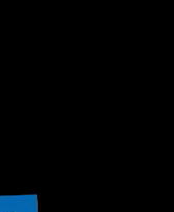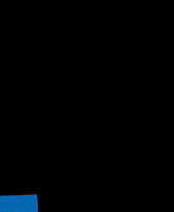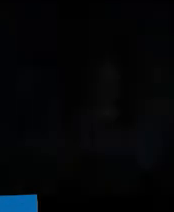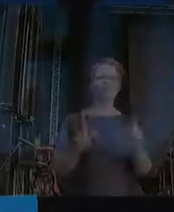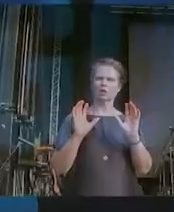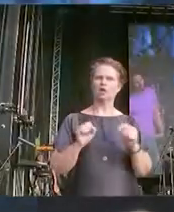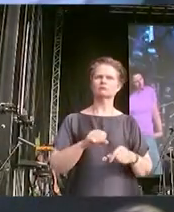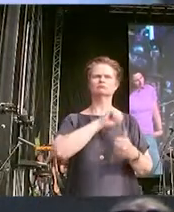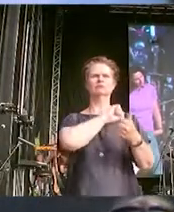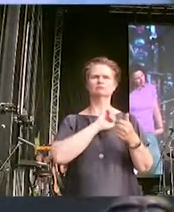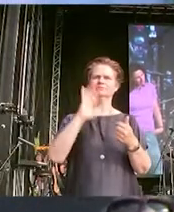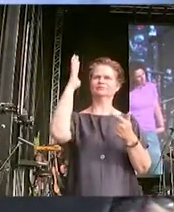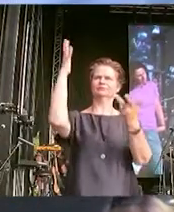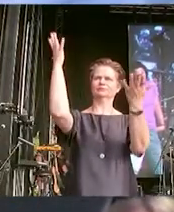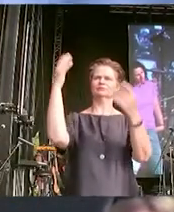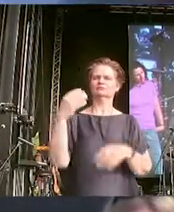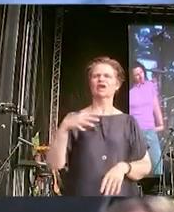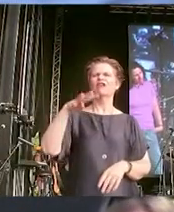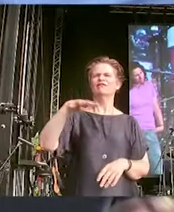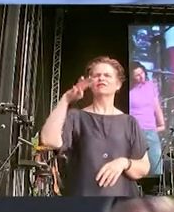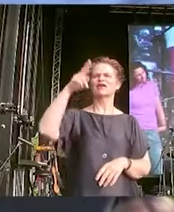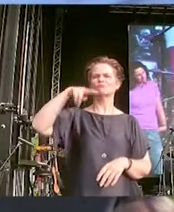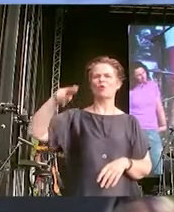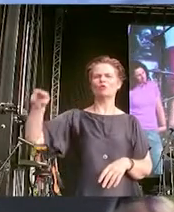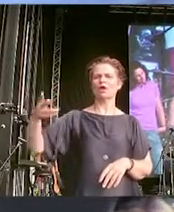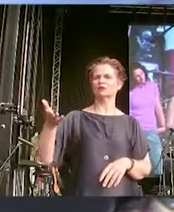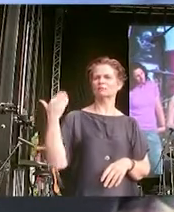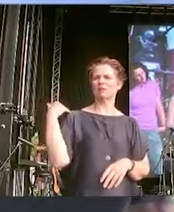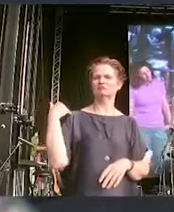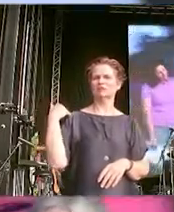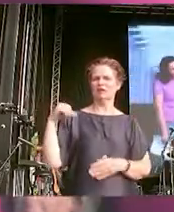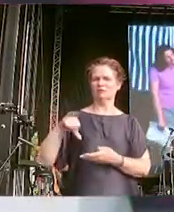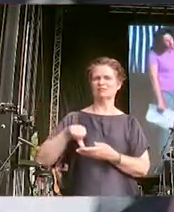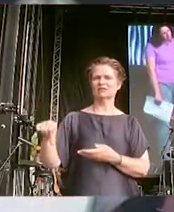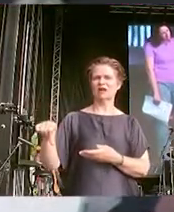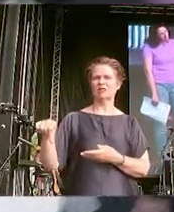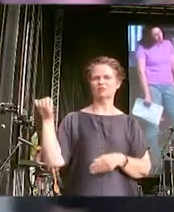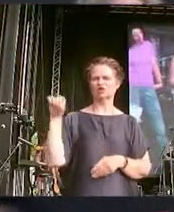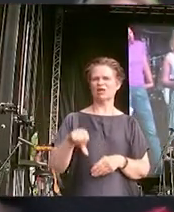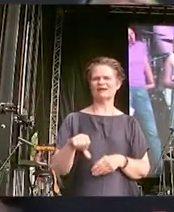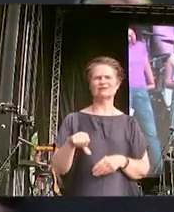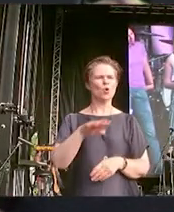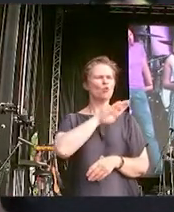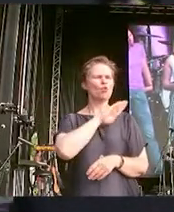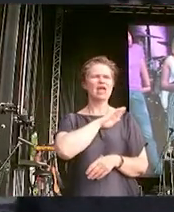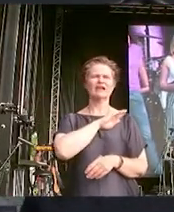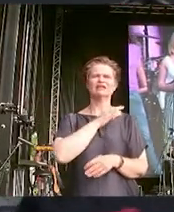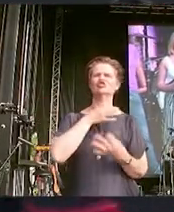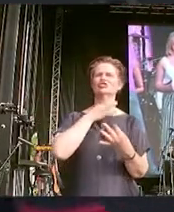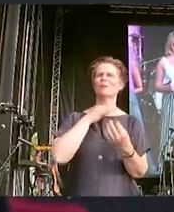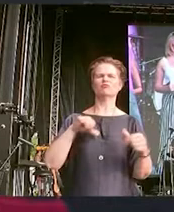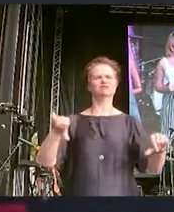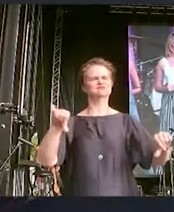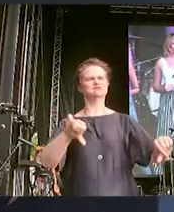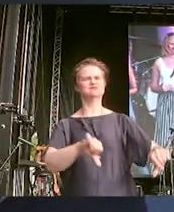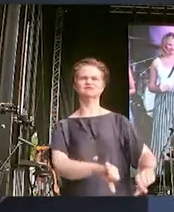konnten. Vor 14 Monaten hatten wir eine schlechte Bezahlung, miese Stimmung unter den Kollegen